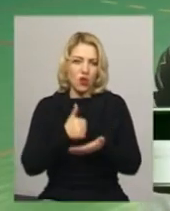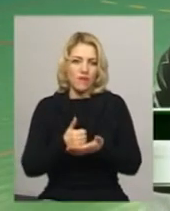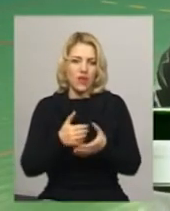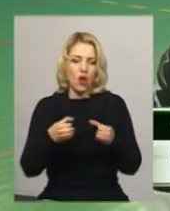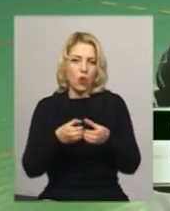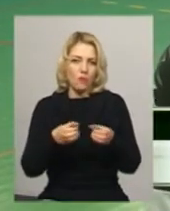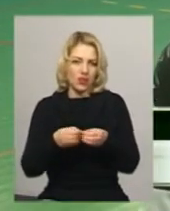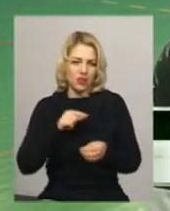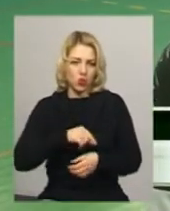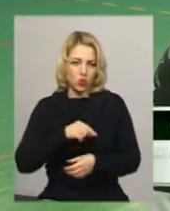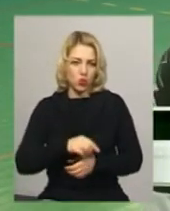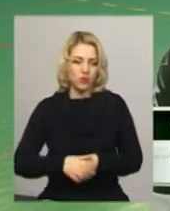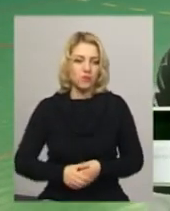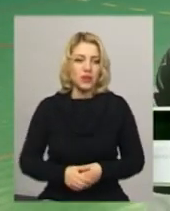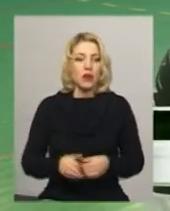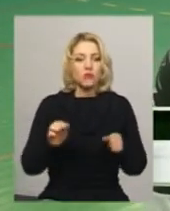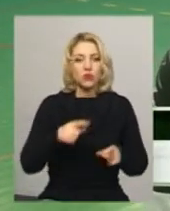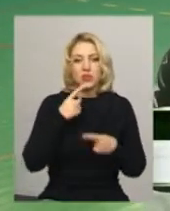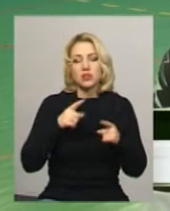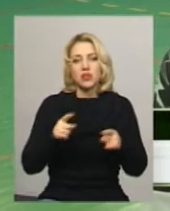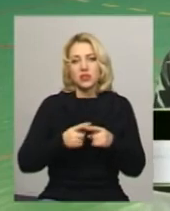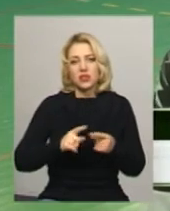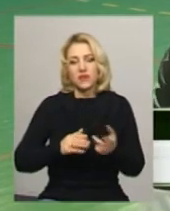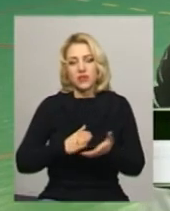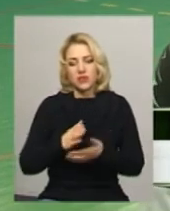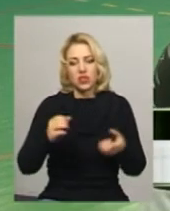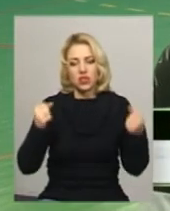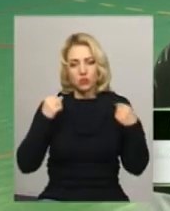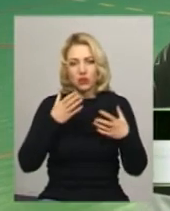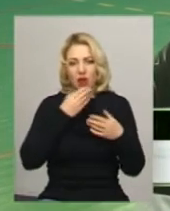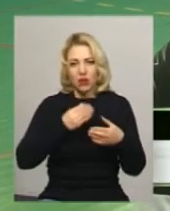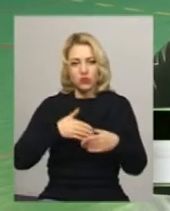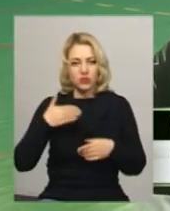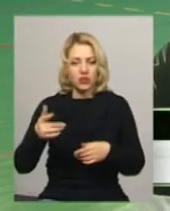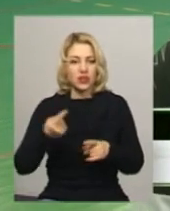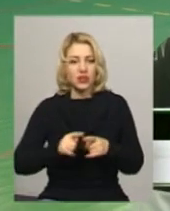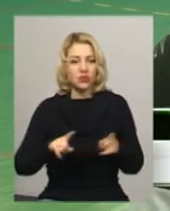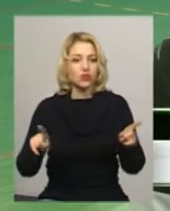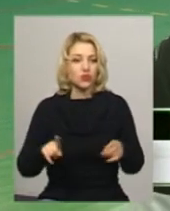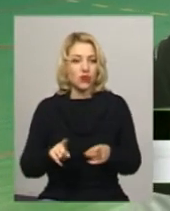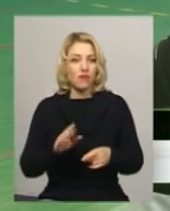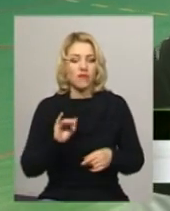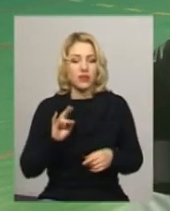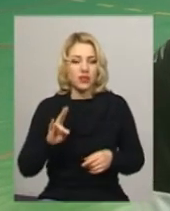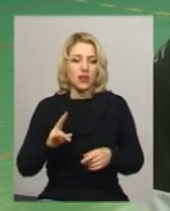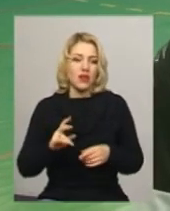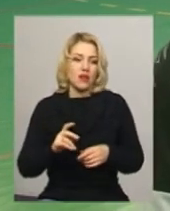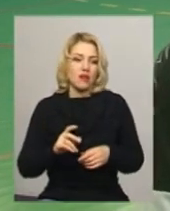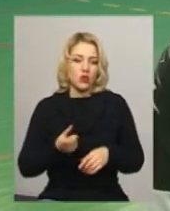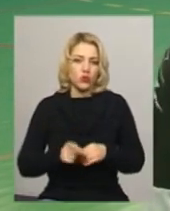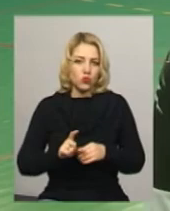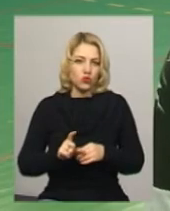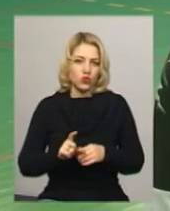Можу розказати про цей вид спорту з гарної сторони, те, що він дуже тебе